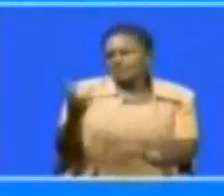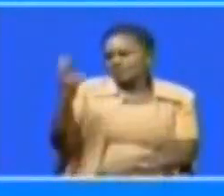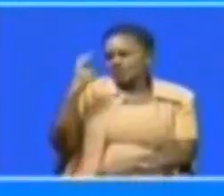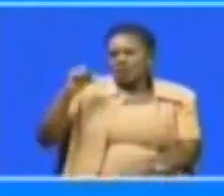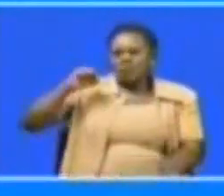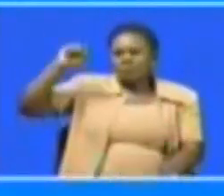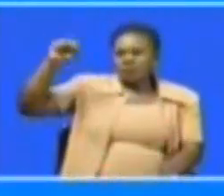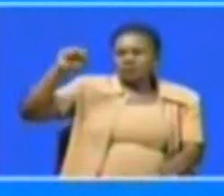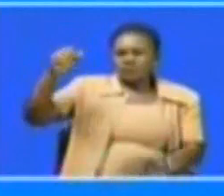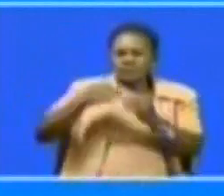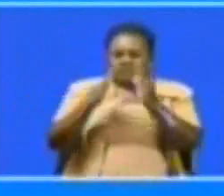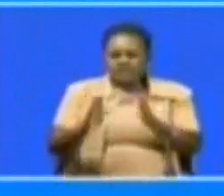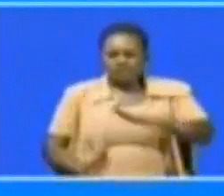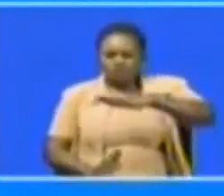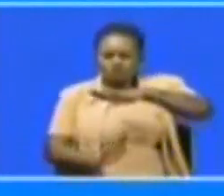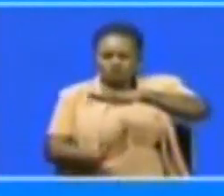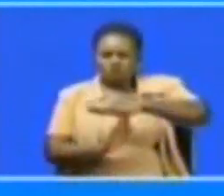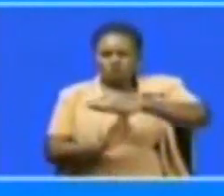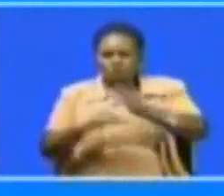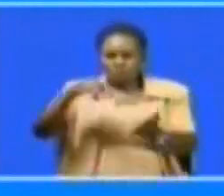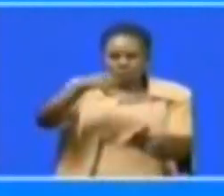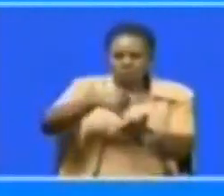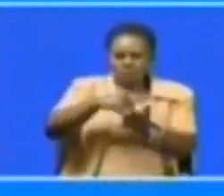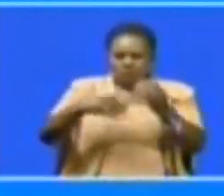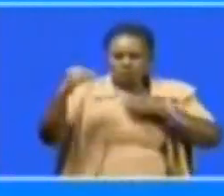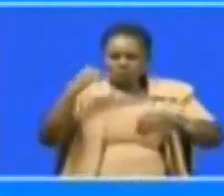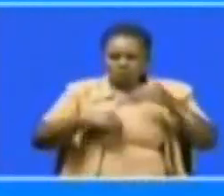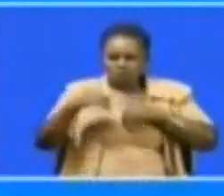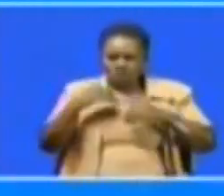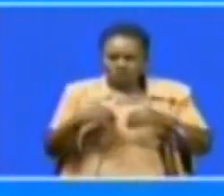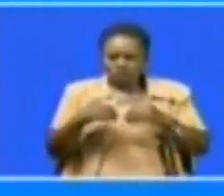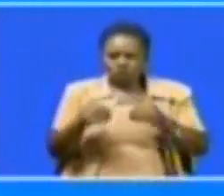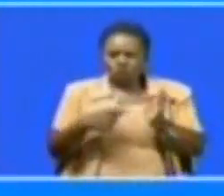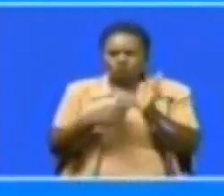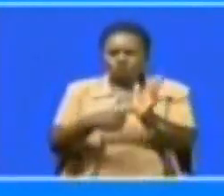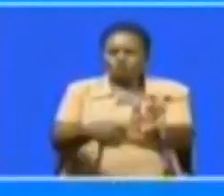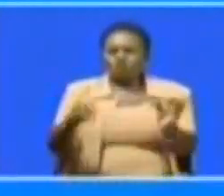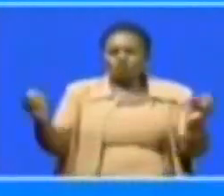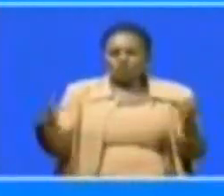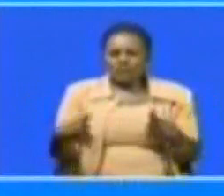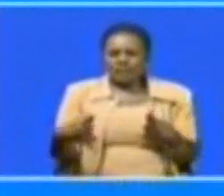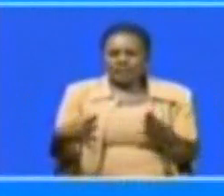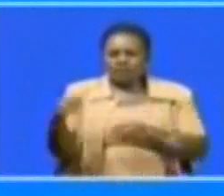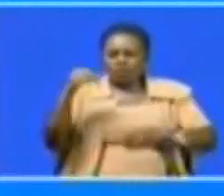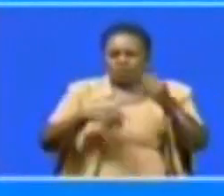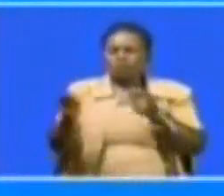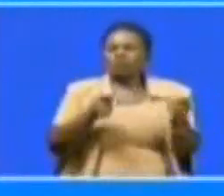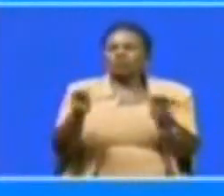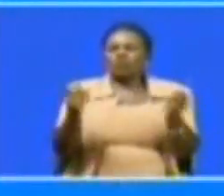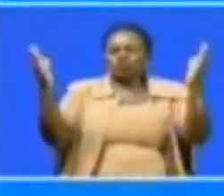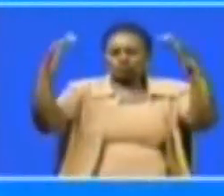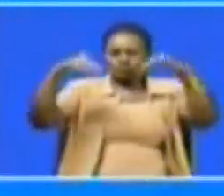Tazamaji, wanasiasa na viongozi wakuu serikalini wanaohusika na ufisadi wamemulikwa katika kongamano la kupambana na ufisadi